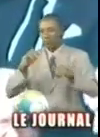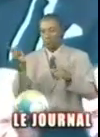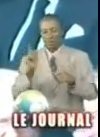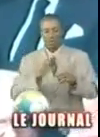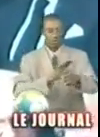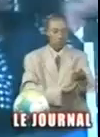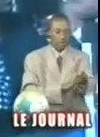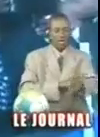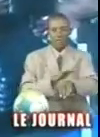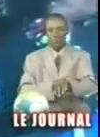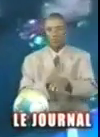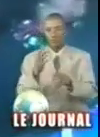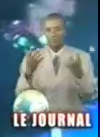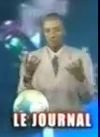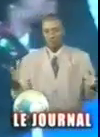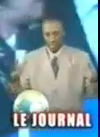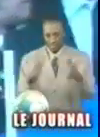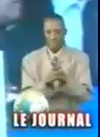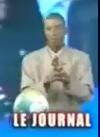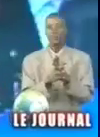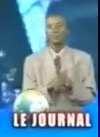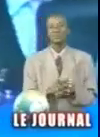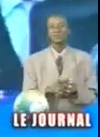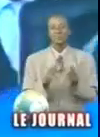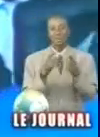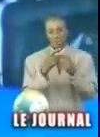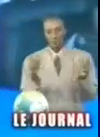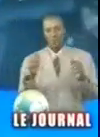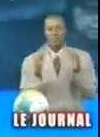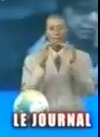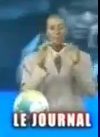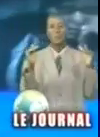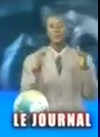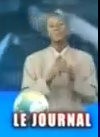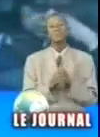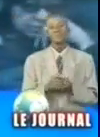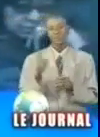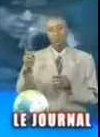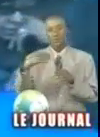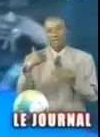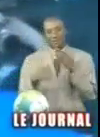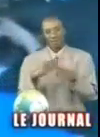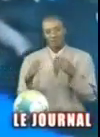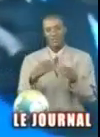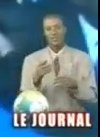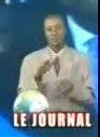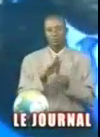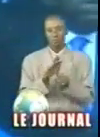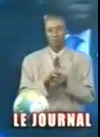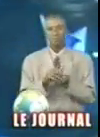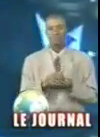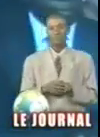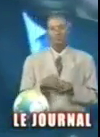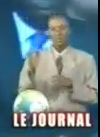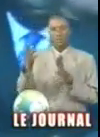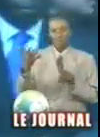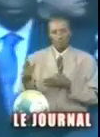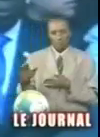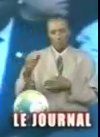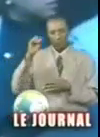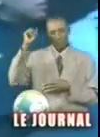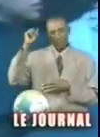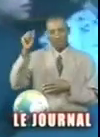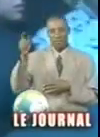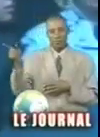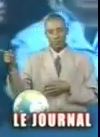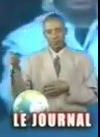mondiale de tous les combattants de la liberté, l'homme qui aura marqué son temps. Le décès de Mandela a suscité un